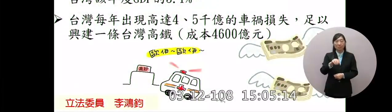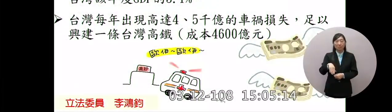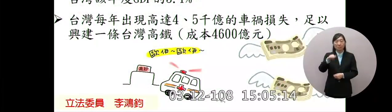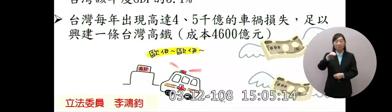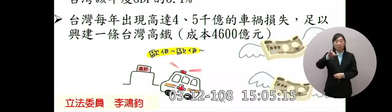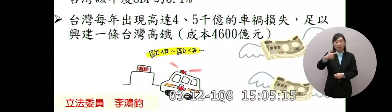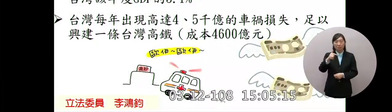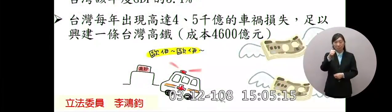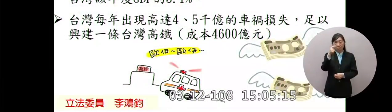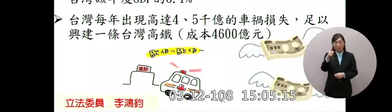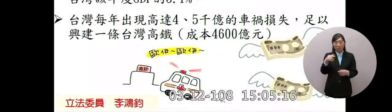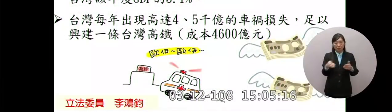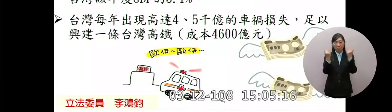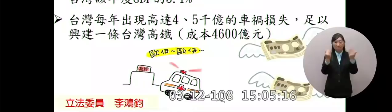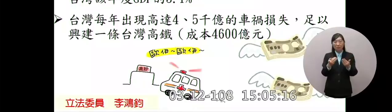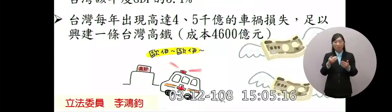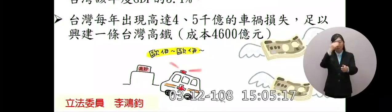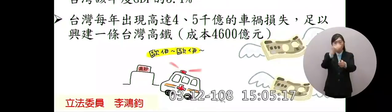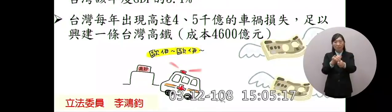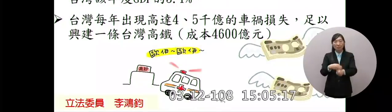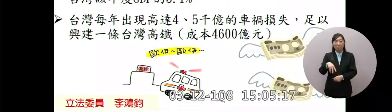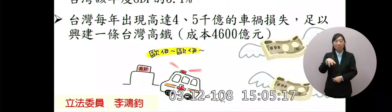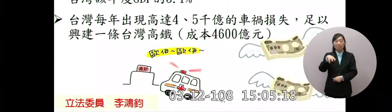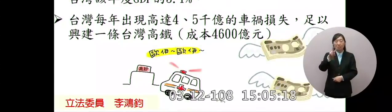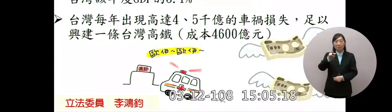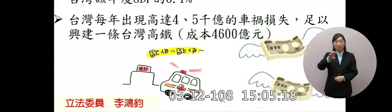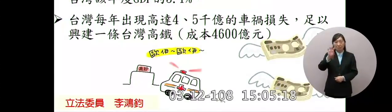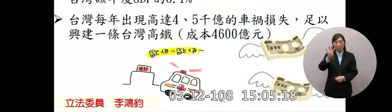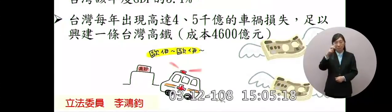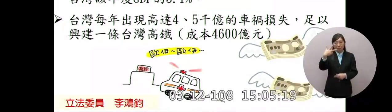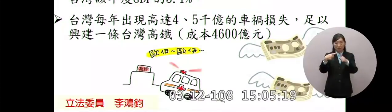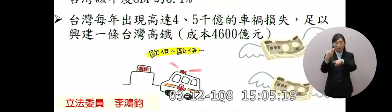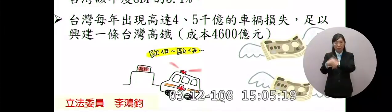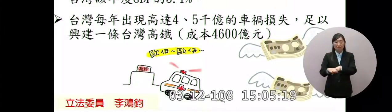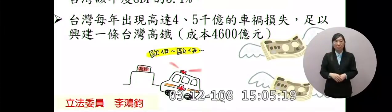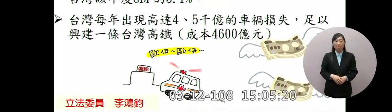219,651件的车祸，造成了2047人失去生命，